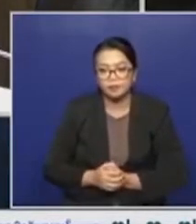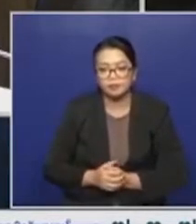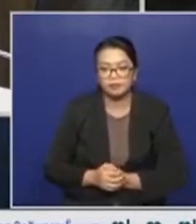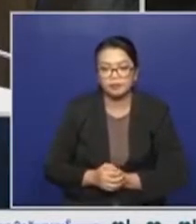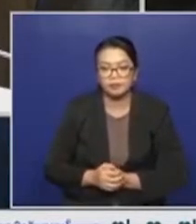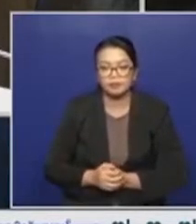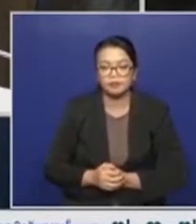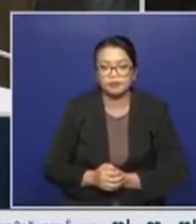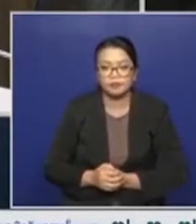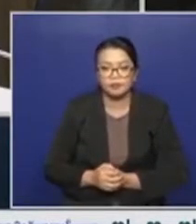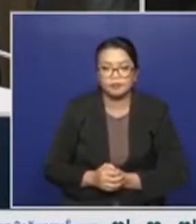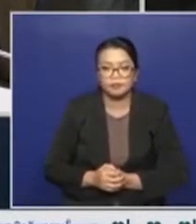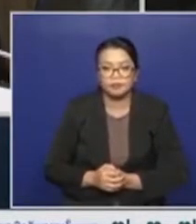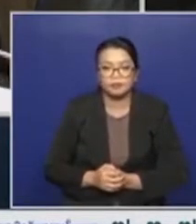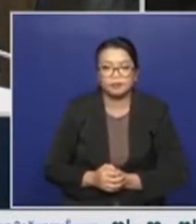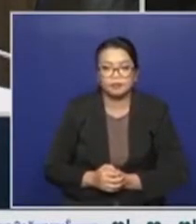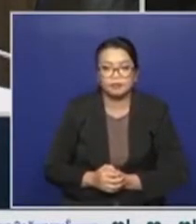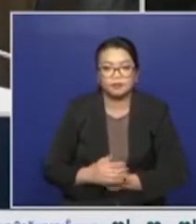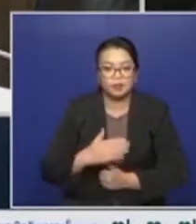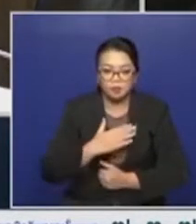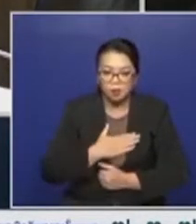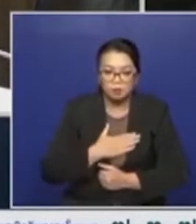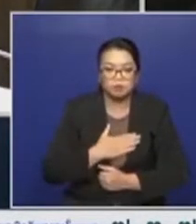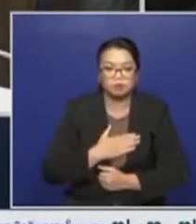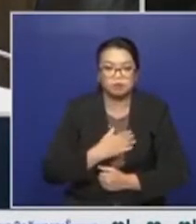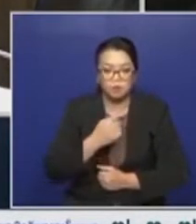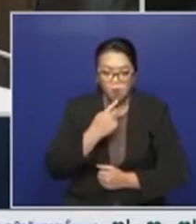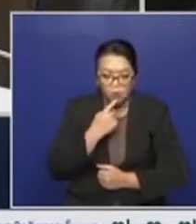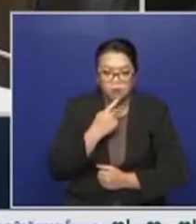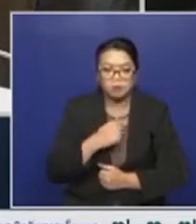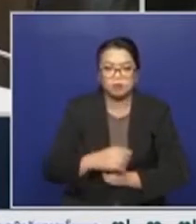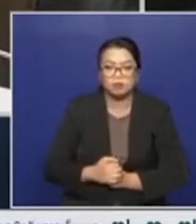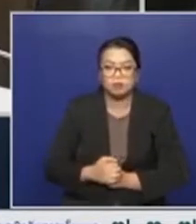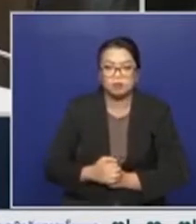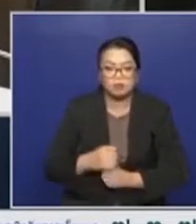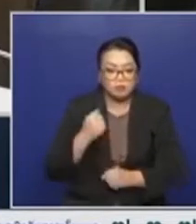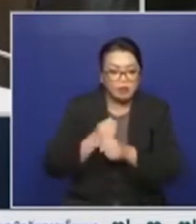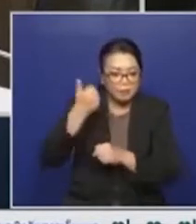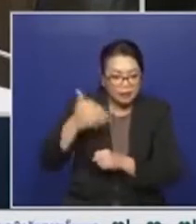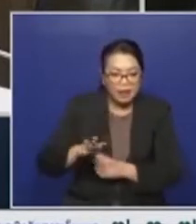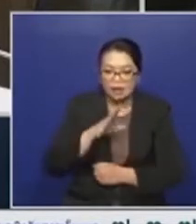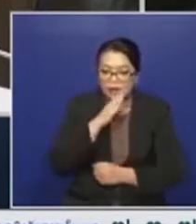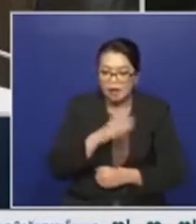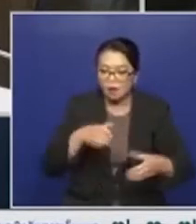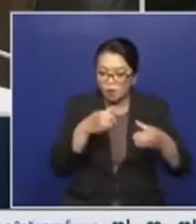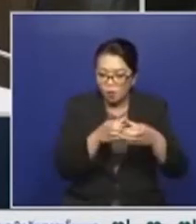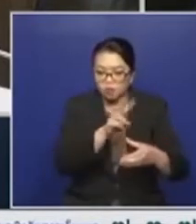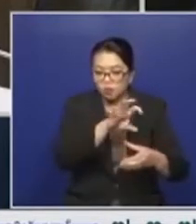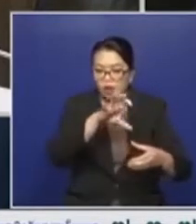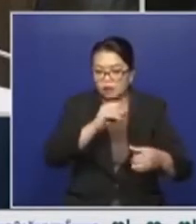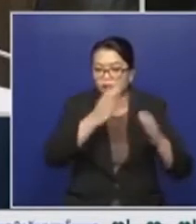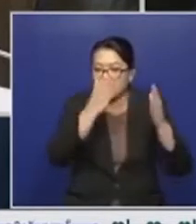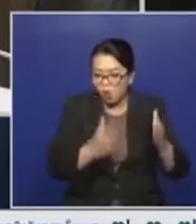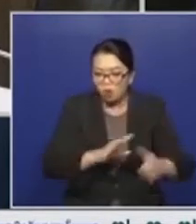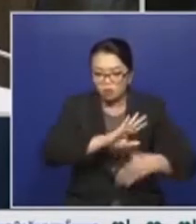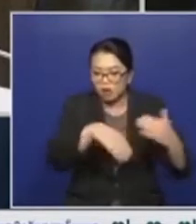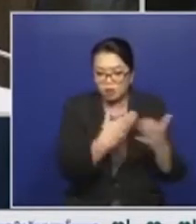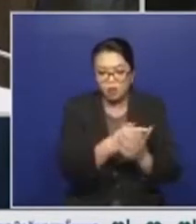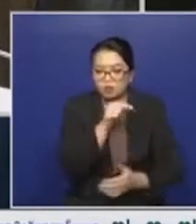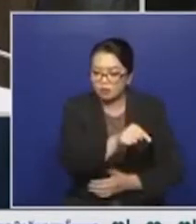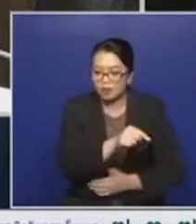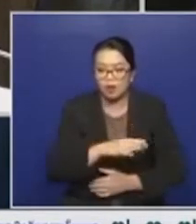สิ่งที่ผมพูดจะไม่มีทางเกิดขึ้นได้เลย 5สุดท้ายสวชุดแรกทั้งสองร้อยห้าสิบคนที่เป็นผลพวง